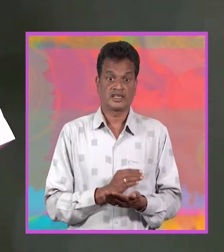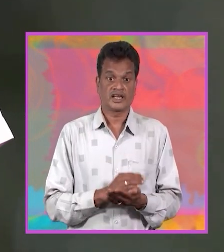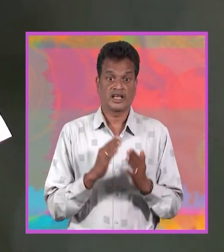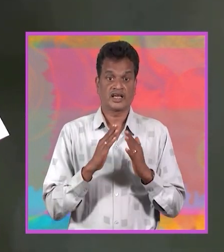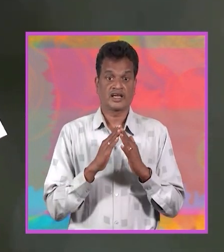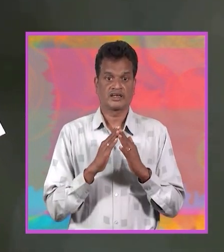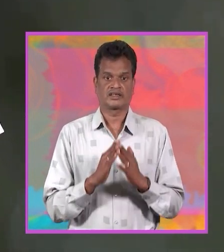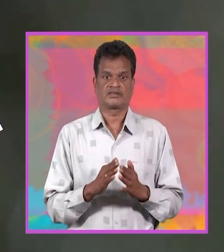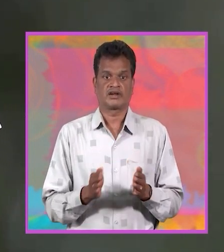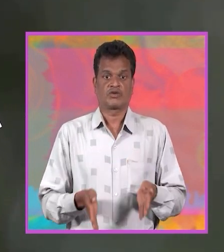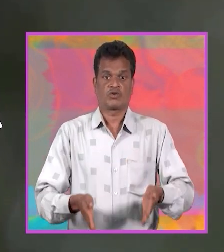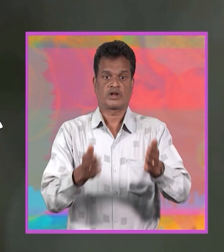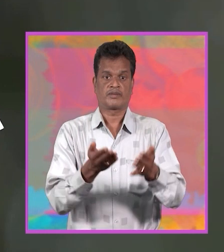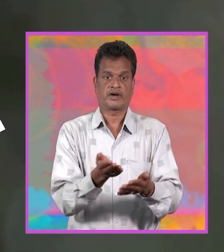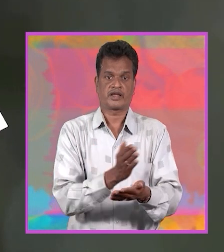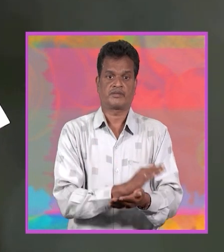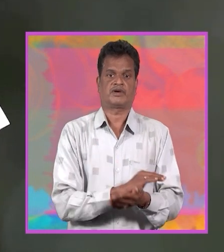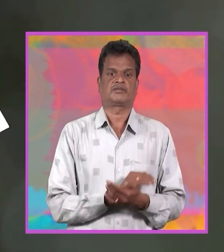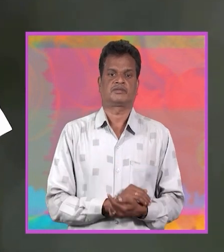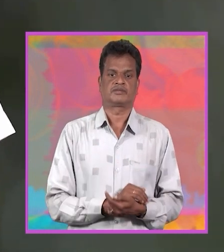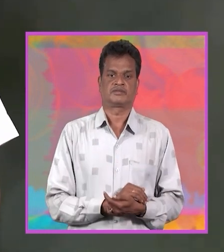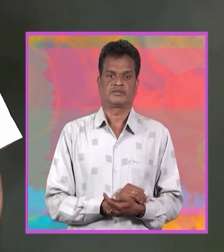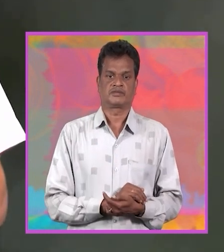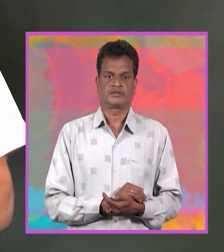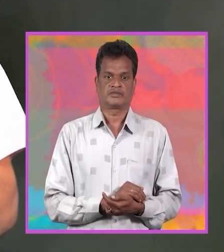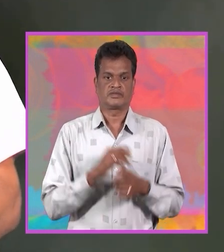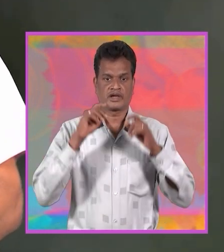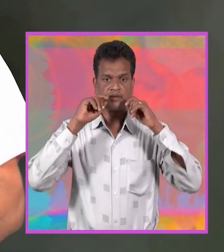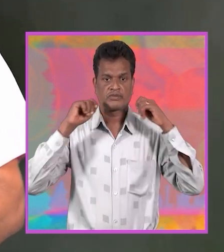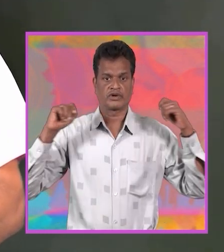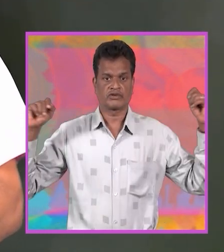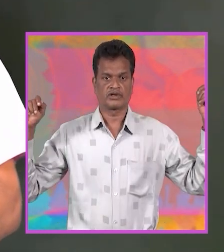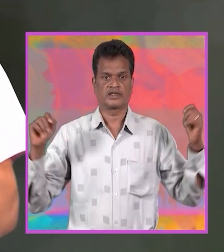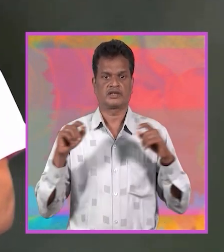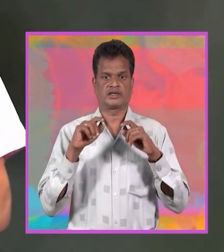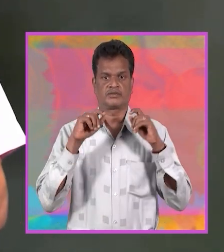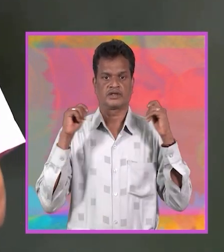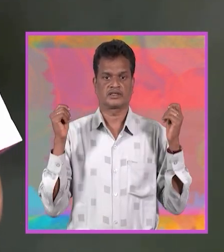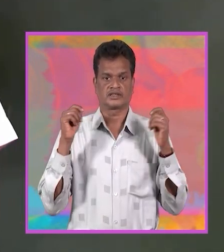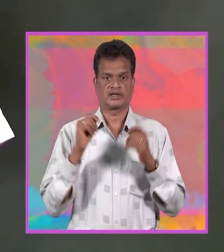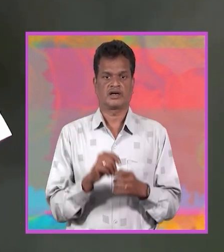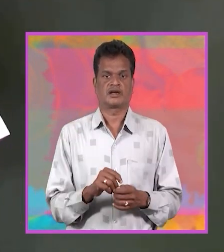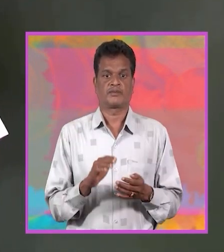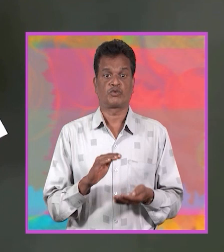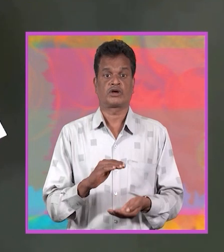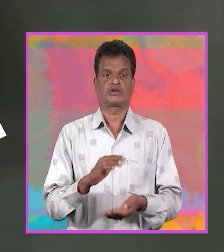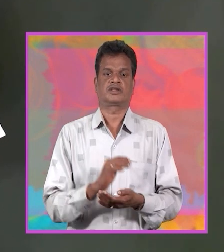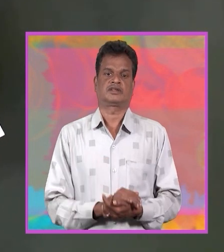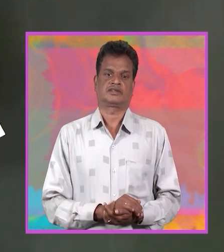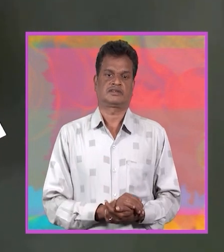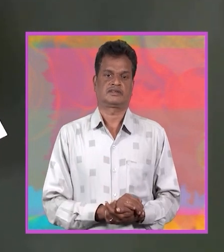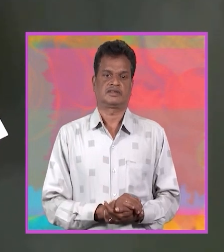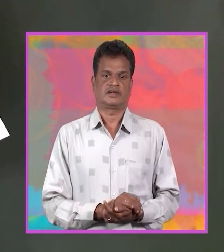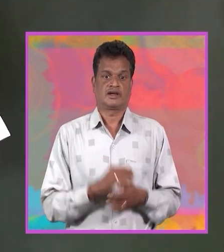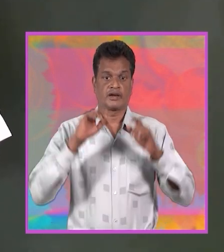வீட்டிலே தெருவில் ஓடி மறையுமாம். மியா மியா பூனைக்குட்டி, மீசக்கார பூனைக்குட்டி,